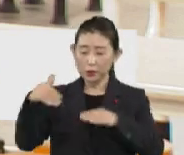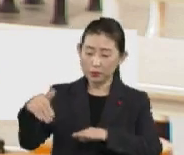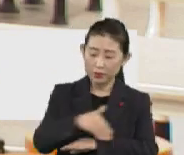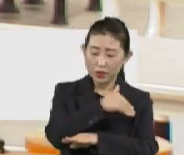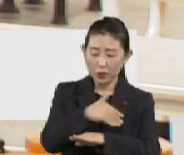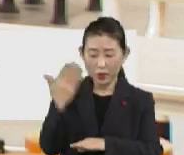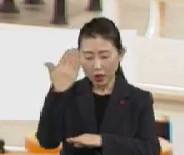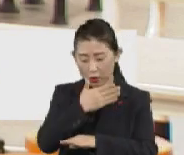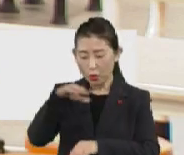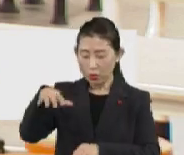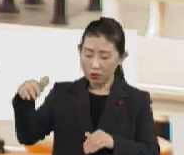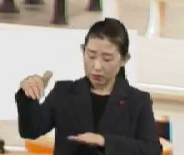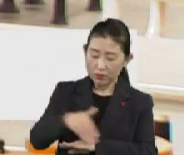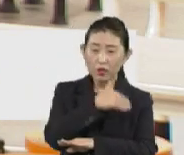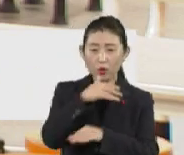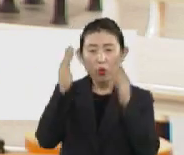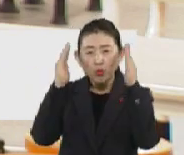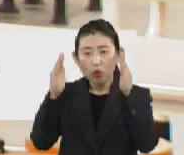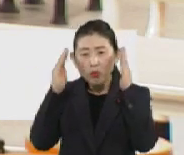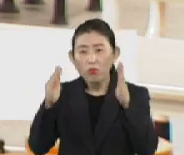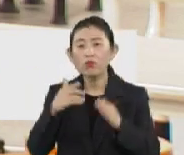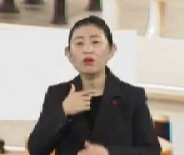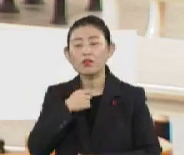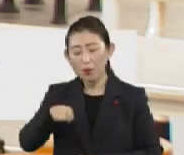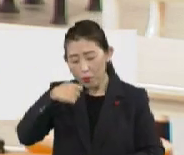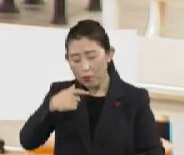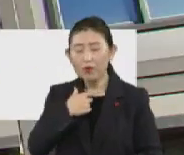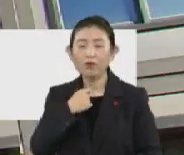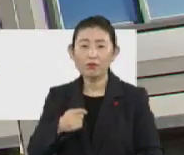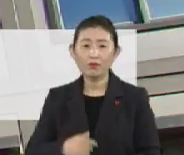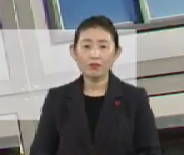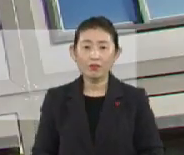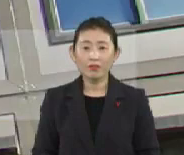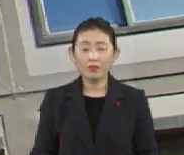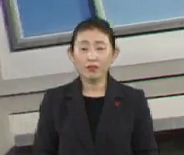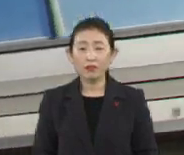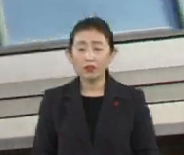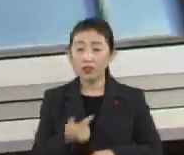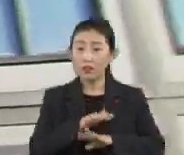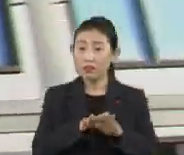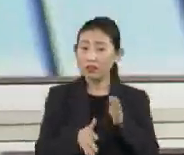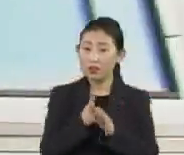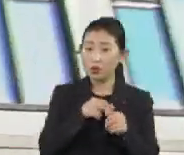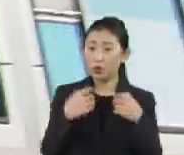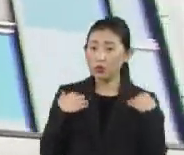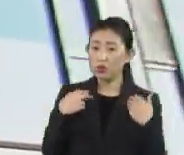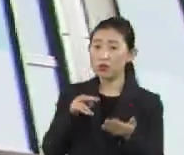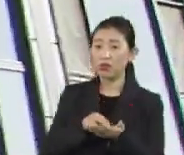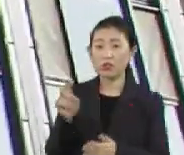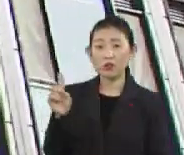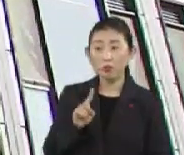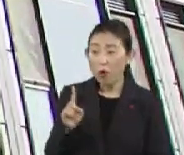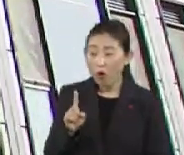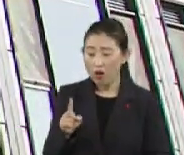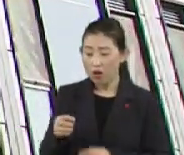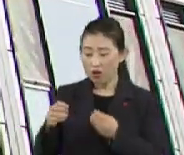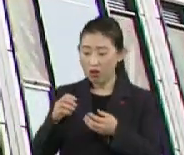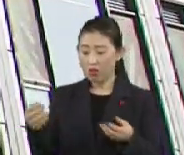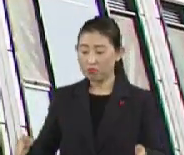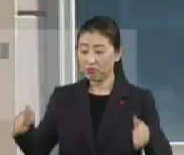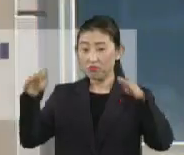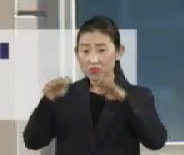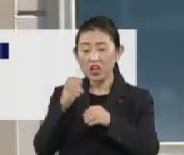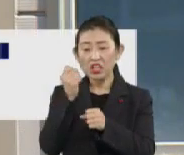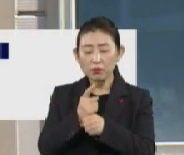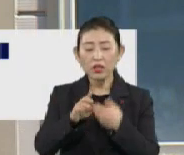깨끗한 환경에서 공부하고 밥 먹을 수 있도록. 대전시 교육청은 이 같은 우려에 해당 모듈러 교실은